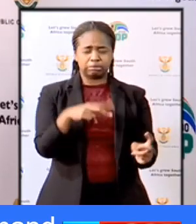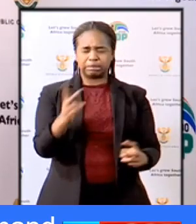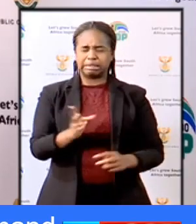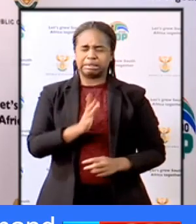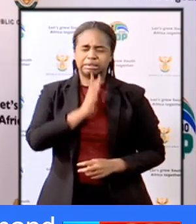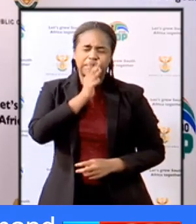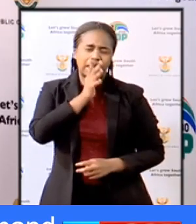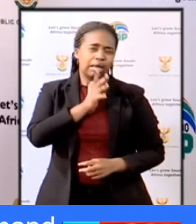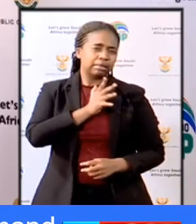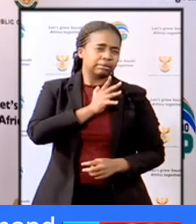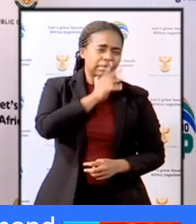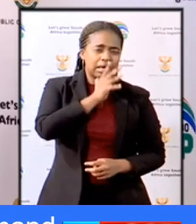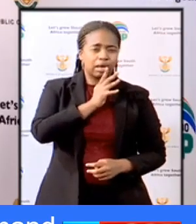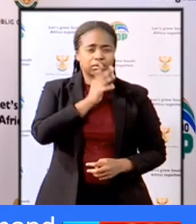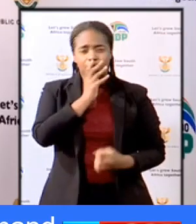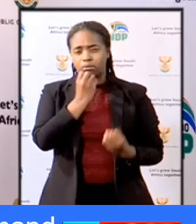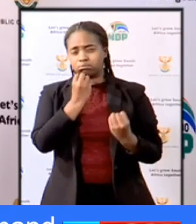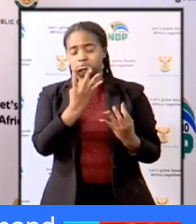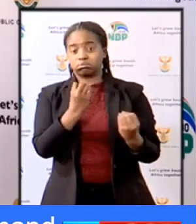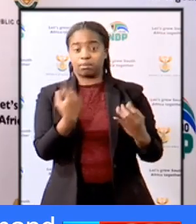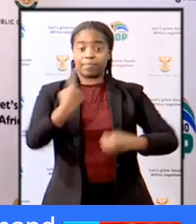iy'nkulungwane ngey'nkulungwane ngelanga.